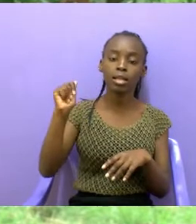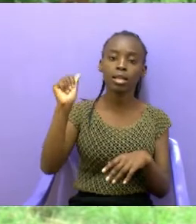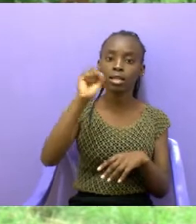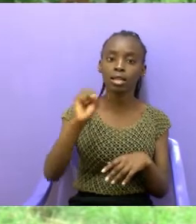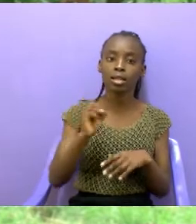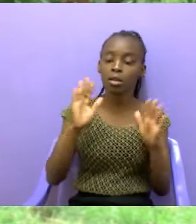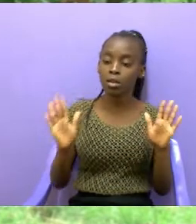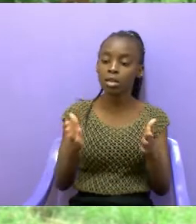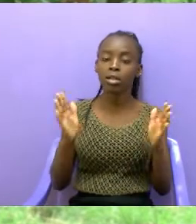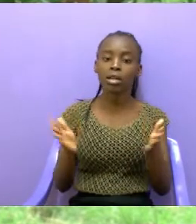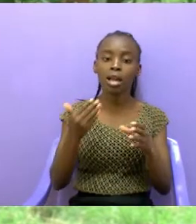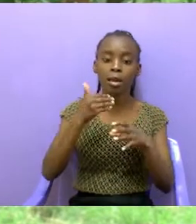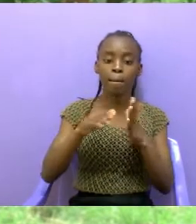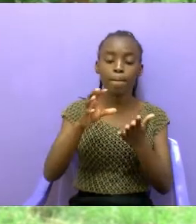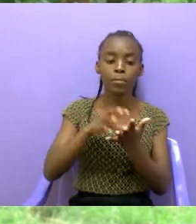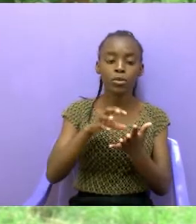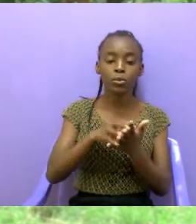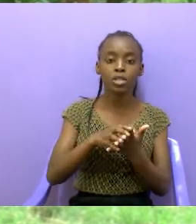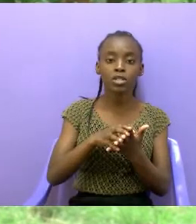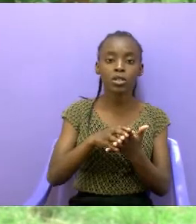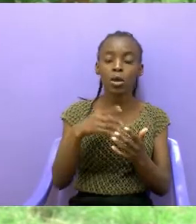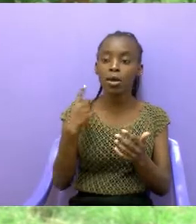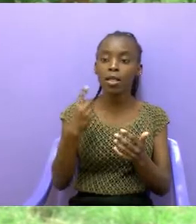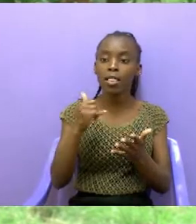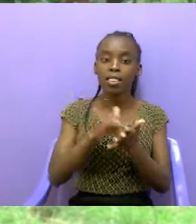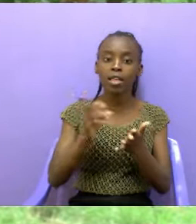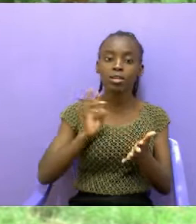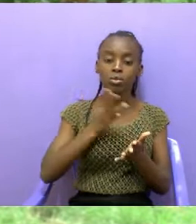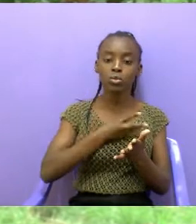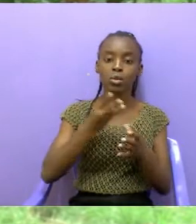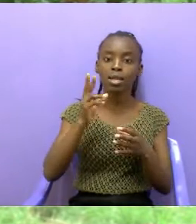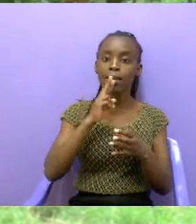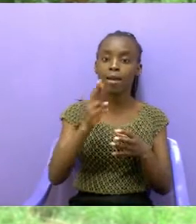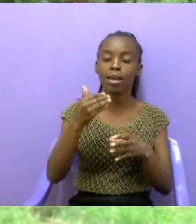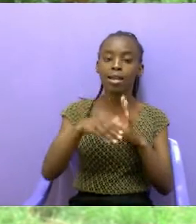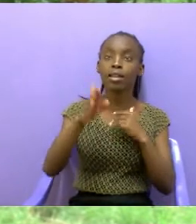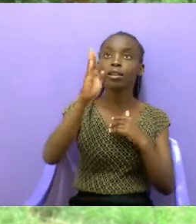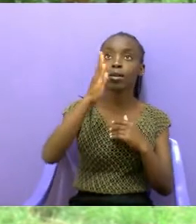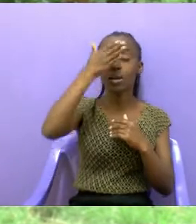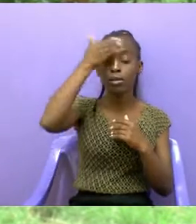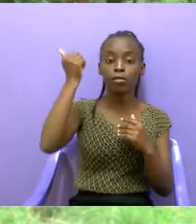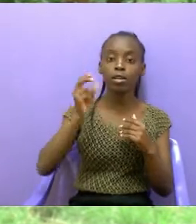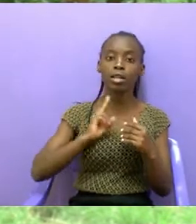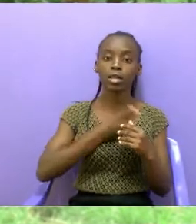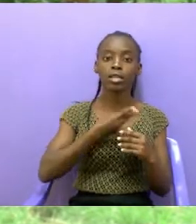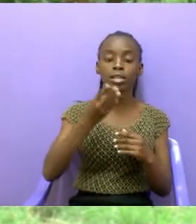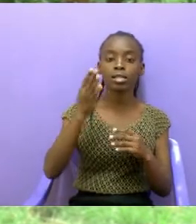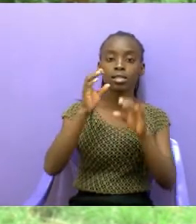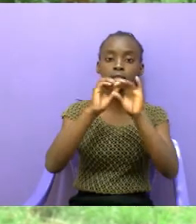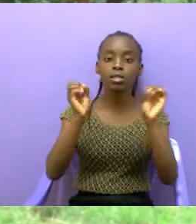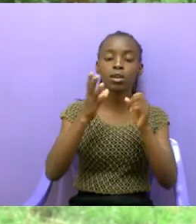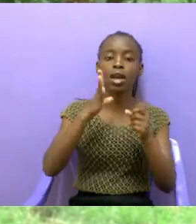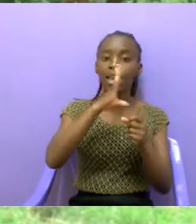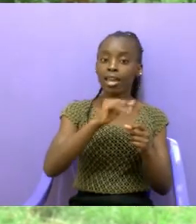walishawishika katika hali tulio ndani leo hii. Mungu hajatusahau. Na kwa sababu walijua hivyo kwamba